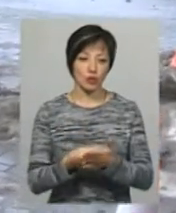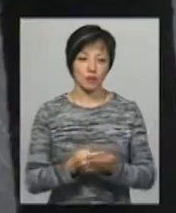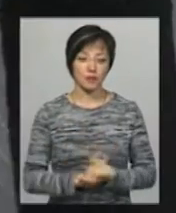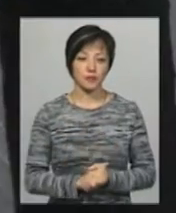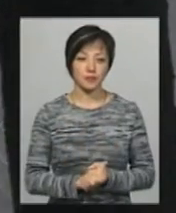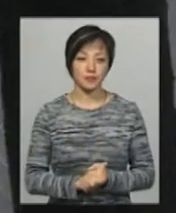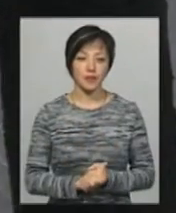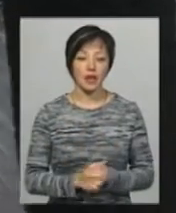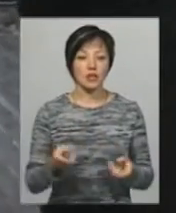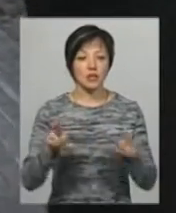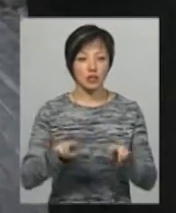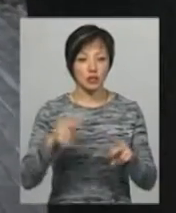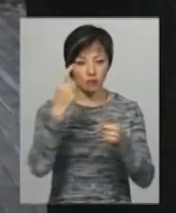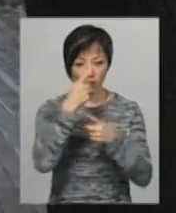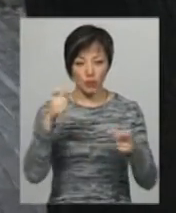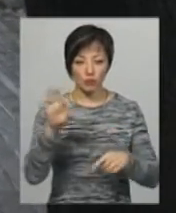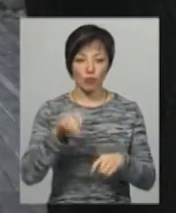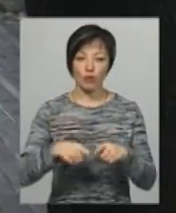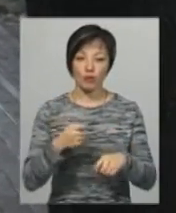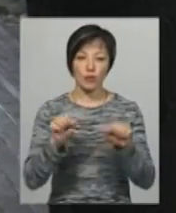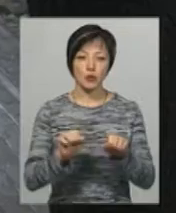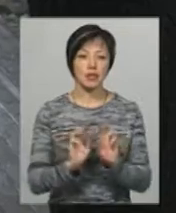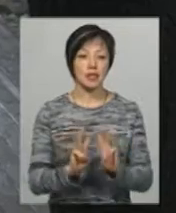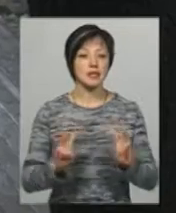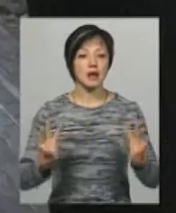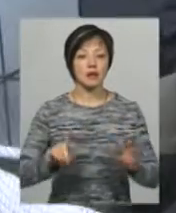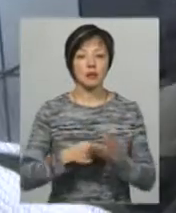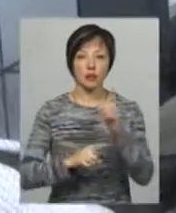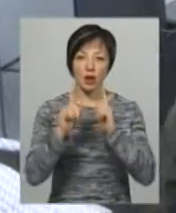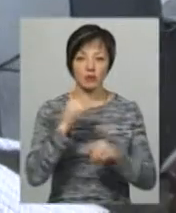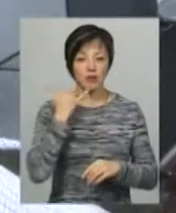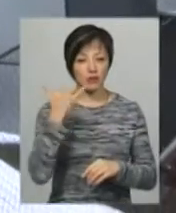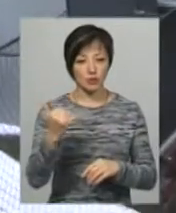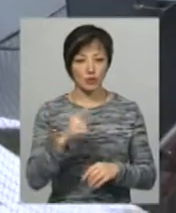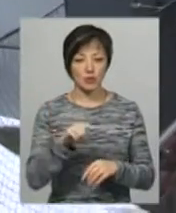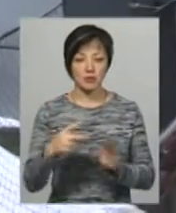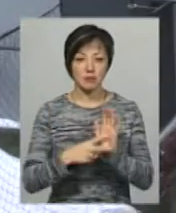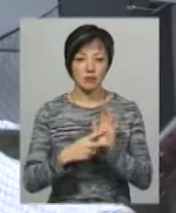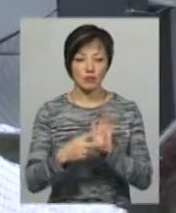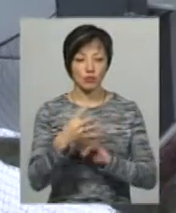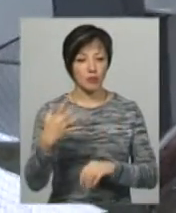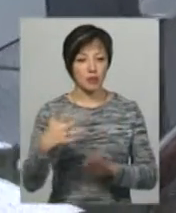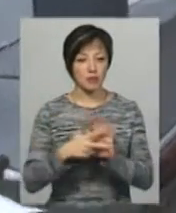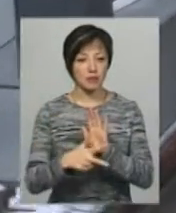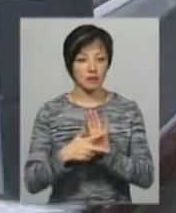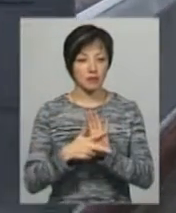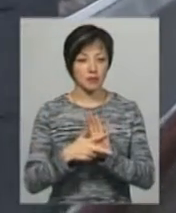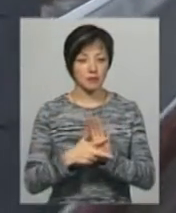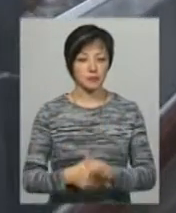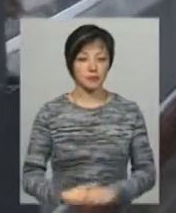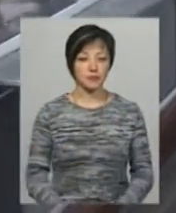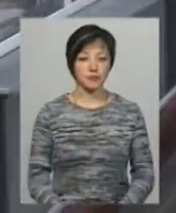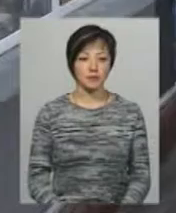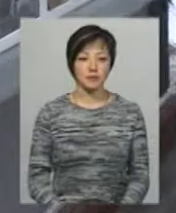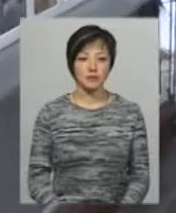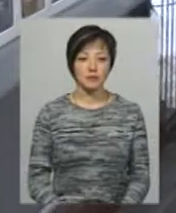бюджету. Залишити інформацію про правопорушення інспекторам можна на сайті міської ради або зателефонувавши за номером 704588. Михайло Жила,